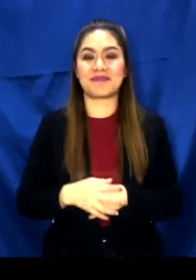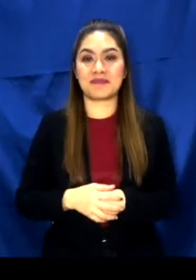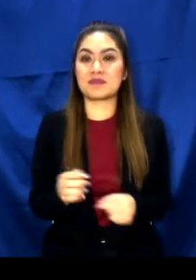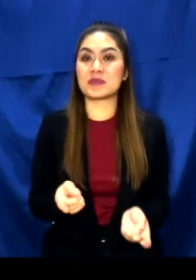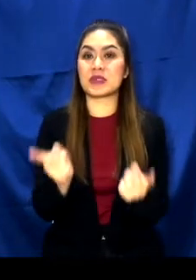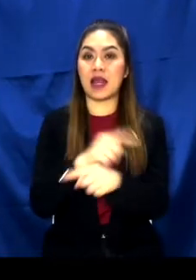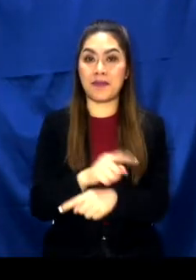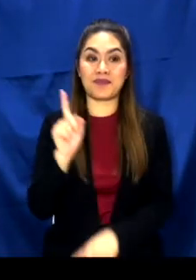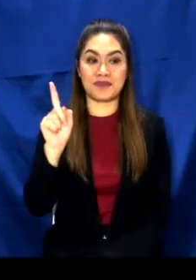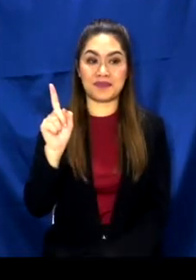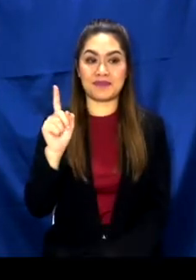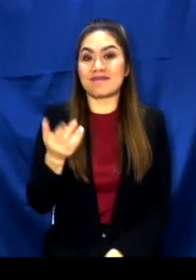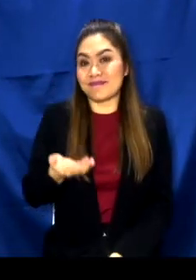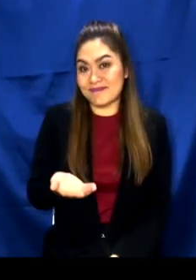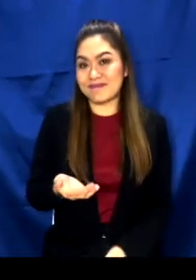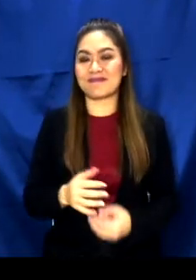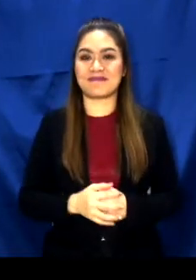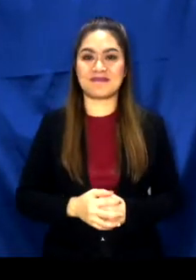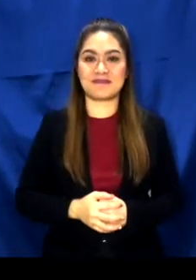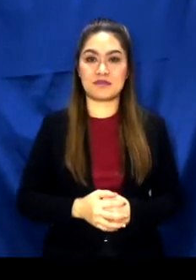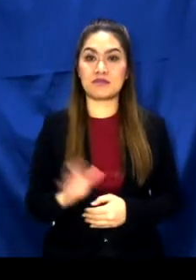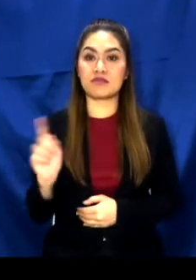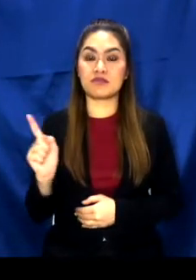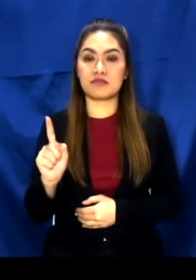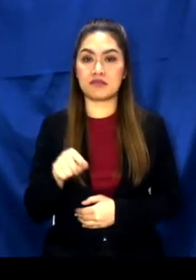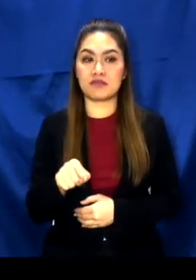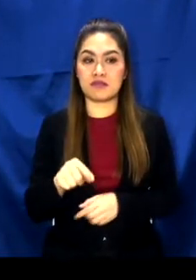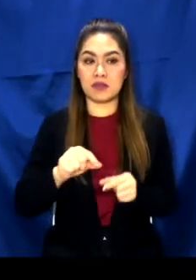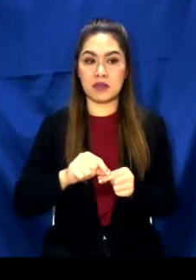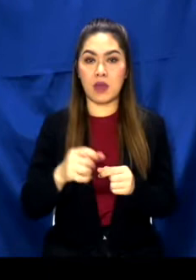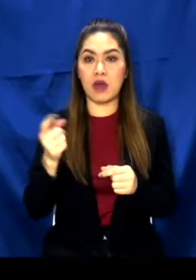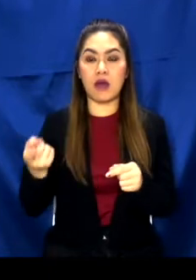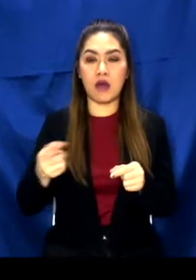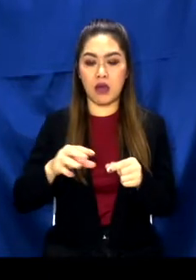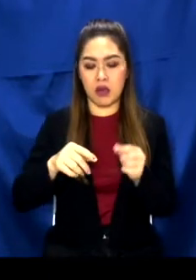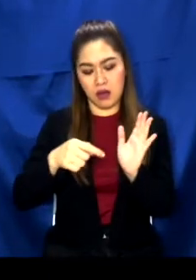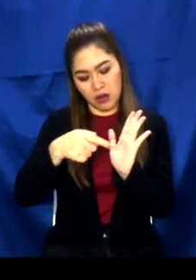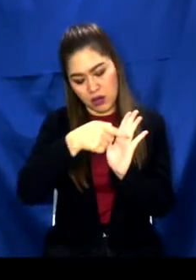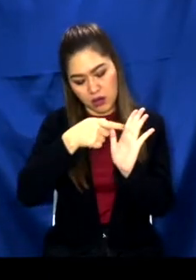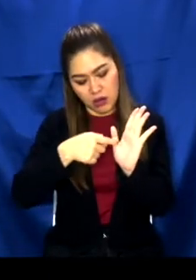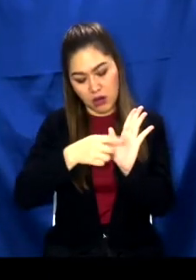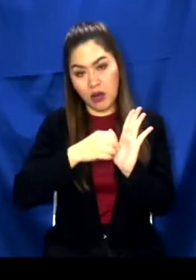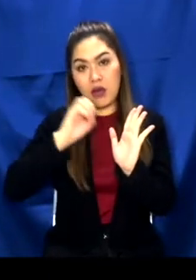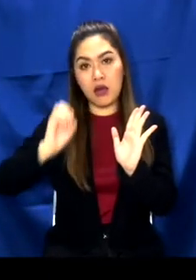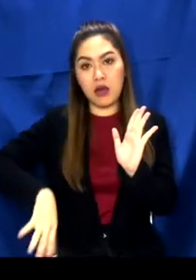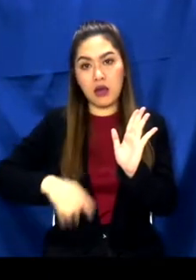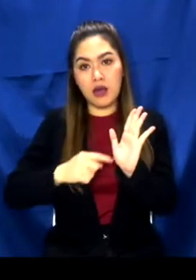ดสลับกันหนึ่งทีตึ๊กกลายเป็นว่ามาเป็นสโตกแล้วสโตกเส้นเล็กเราไม่เอาเราก็เพิ่มให้มันใหญ่ขึ้น